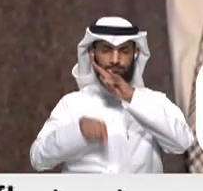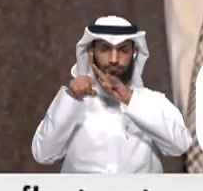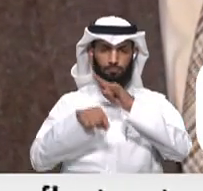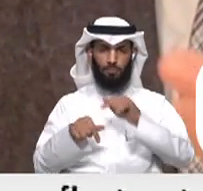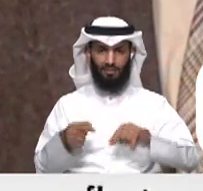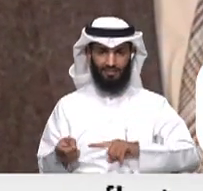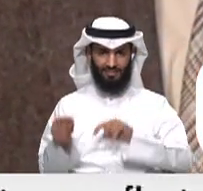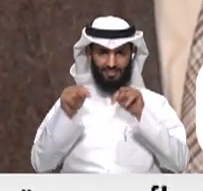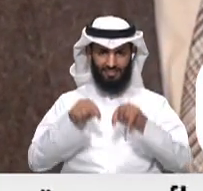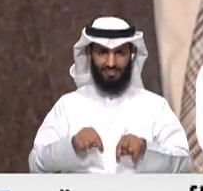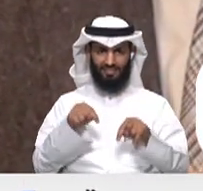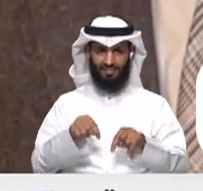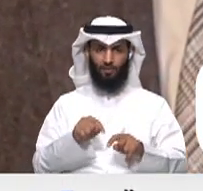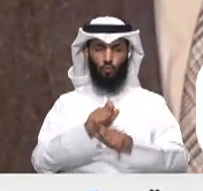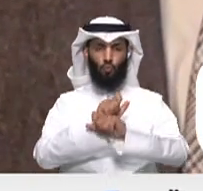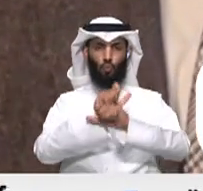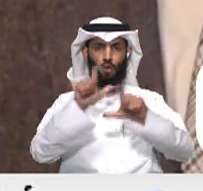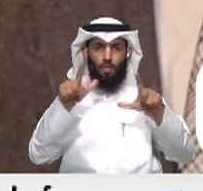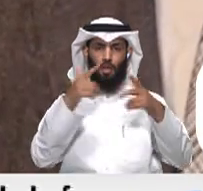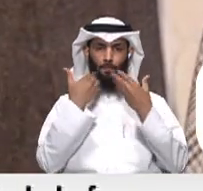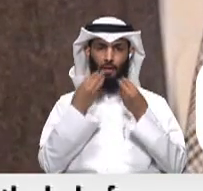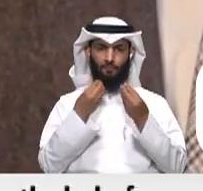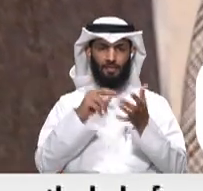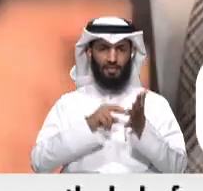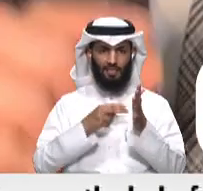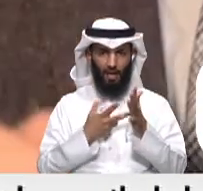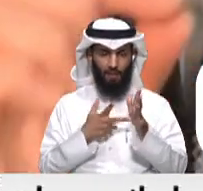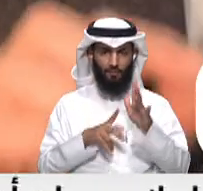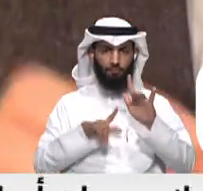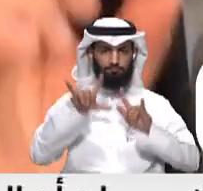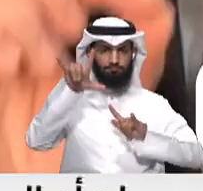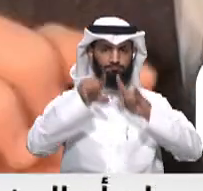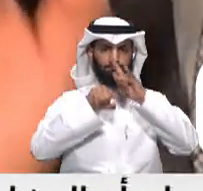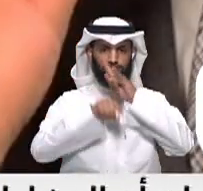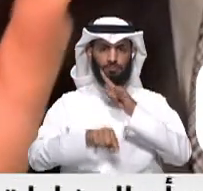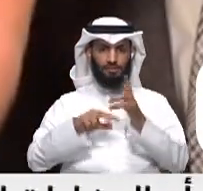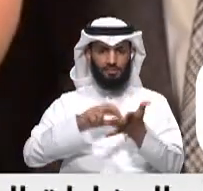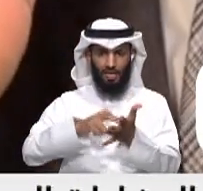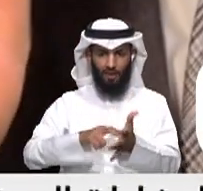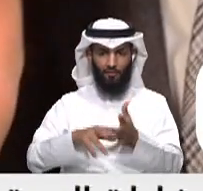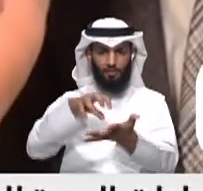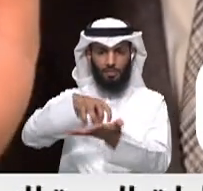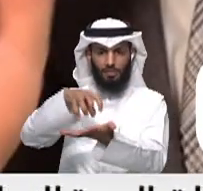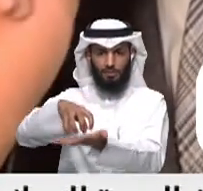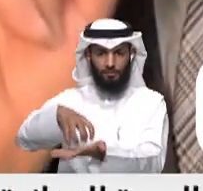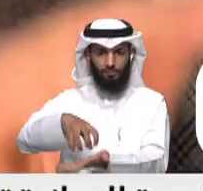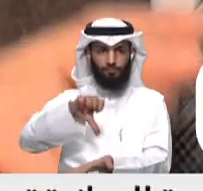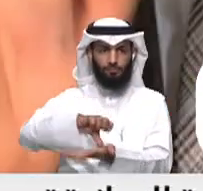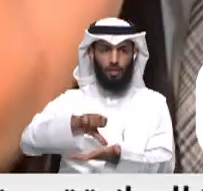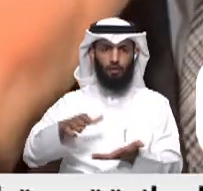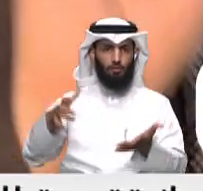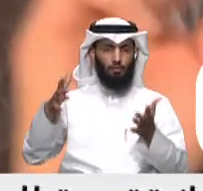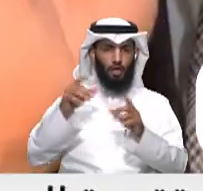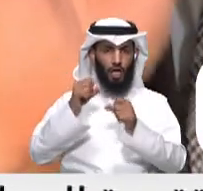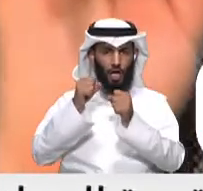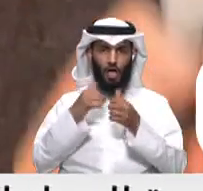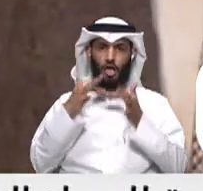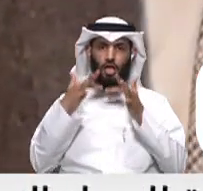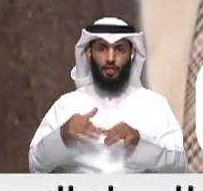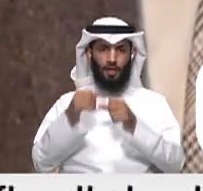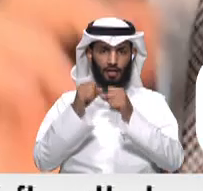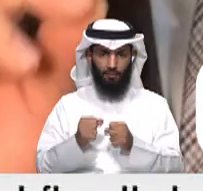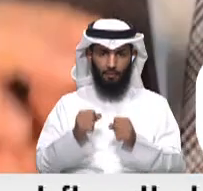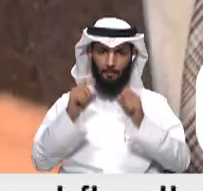يعلن الإيرانيون بصورة واضحة ما هي خسائرهم، لكنهم اكتفوا بالحديث بأن هناك جنديان فقط استشهد جراء